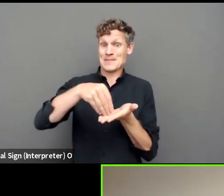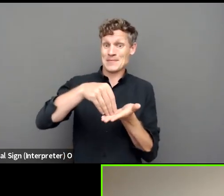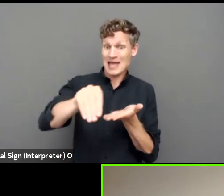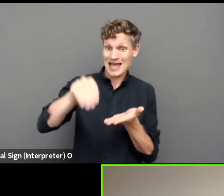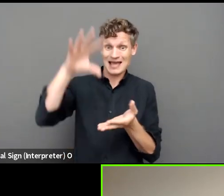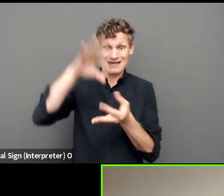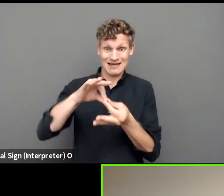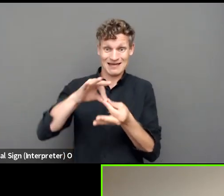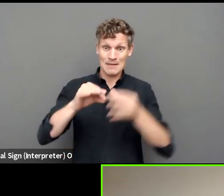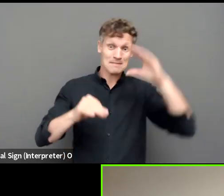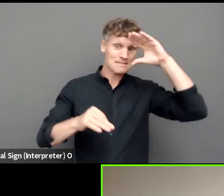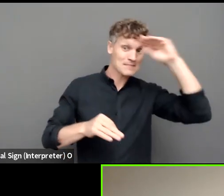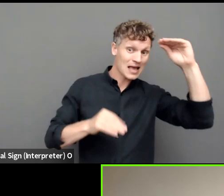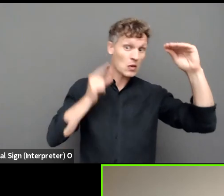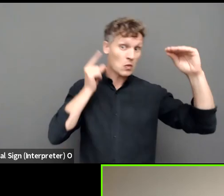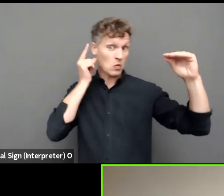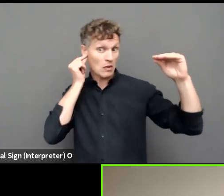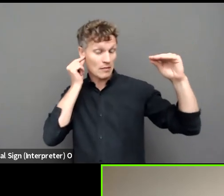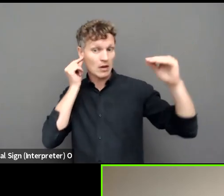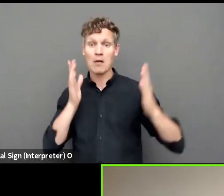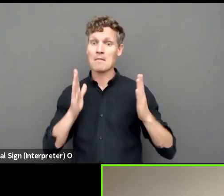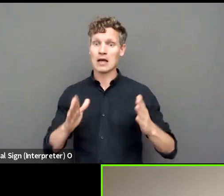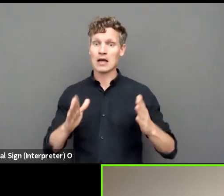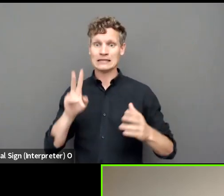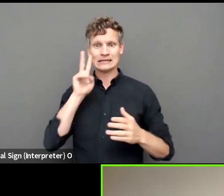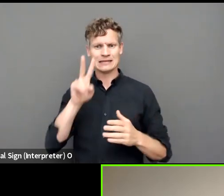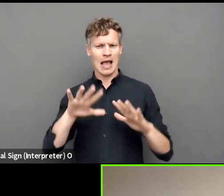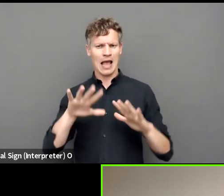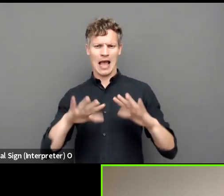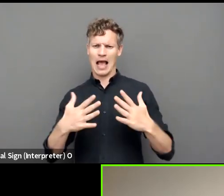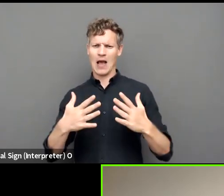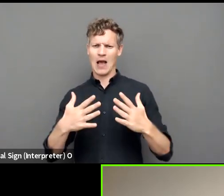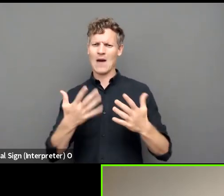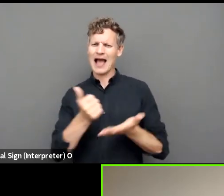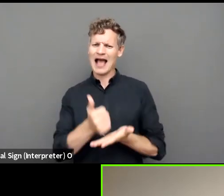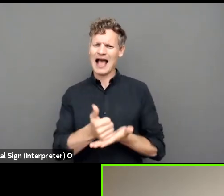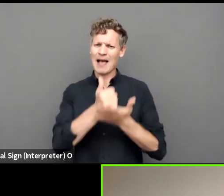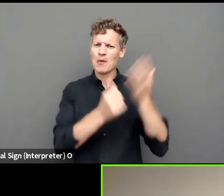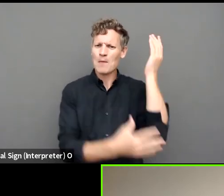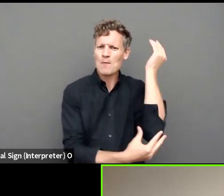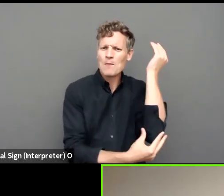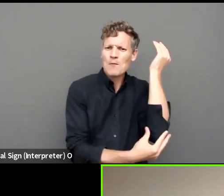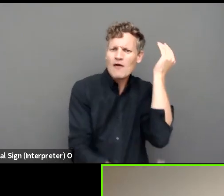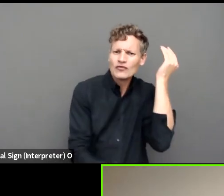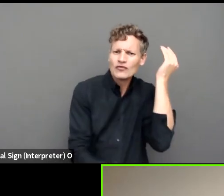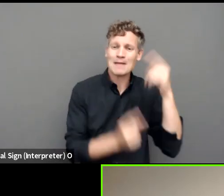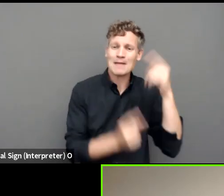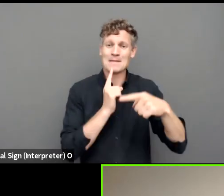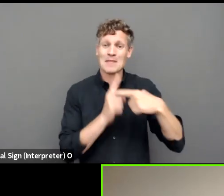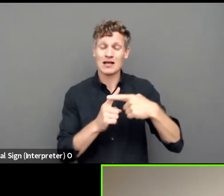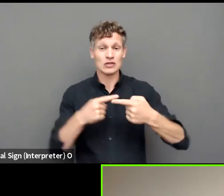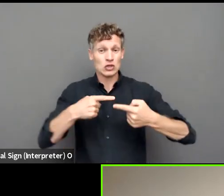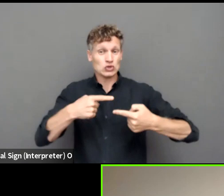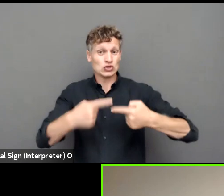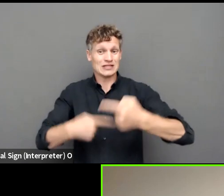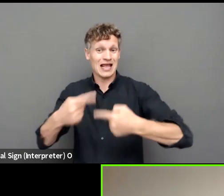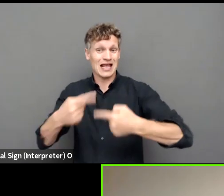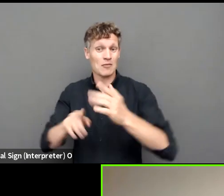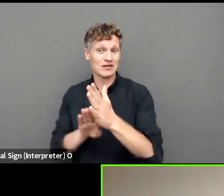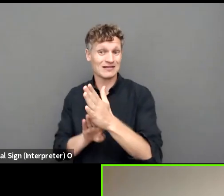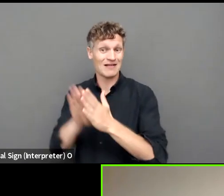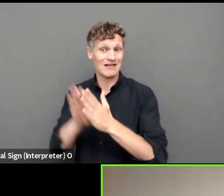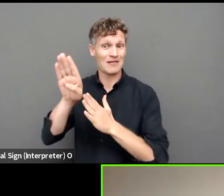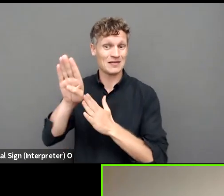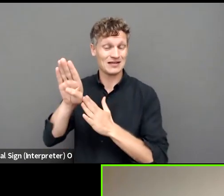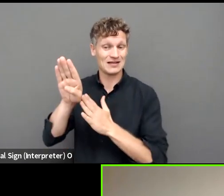durable. Les études montrent que les disparités de revenus entre les femmes et les hommes impactent négativement